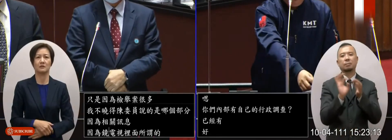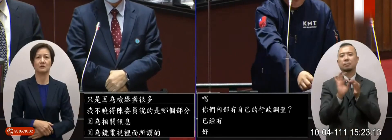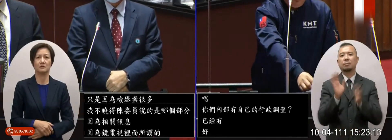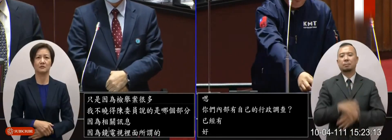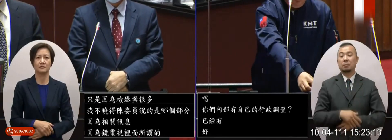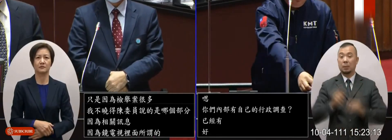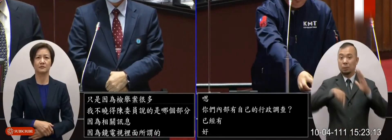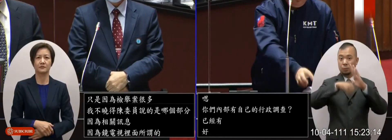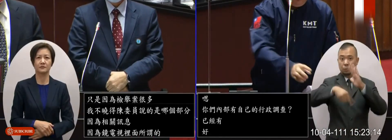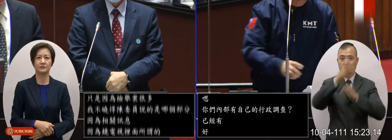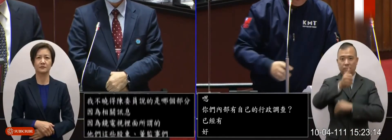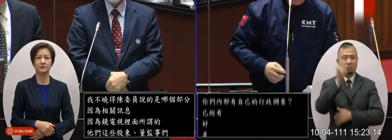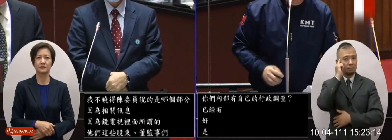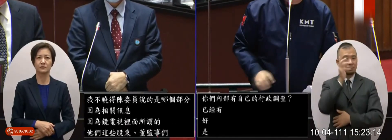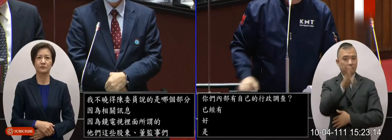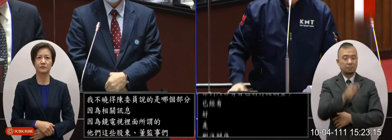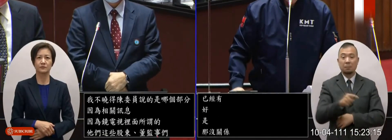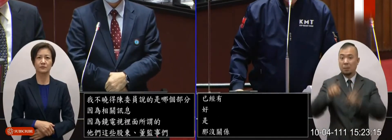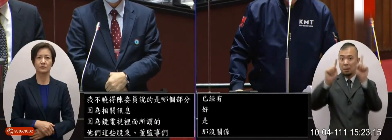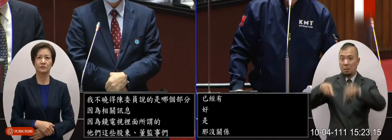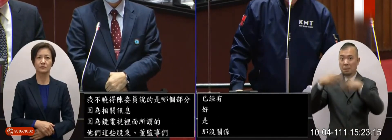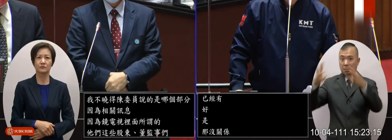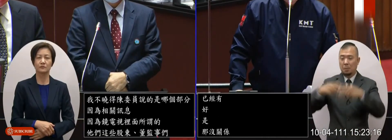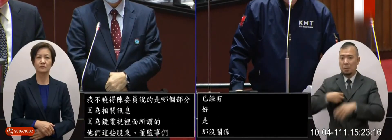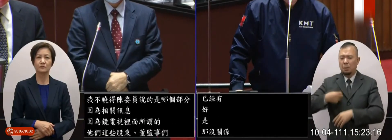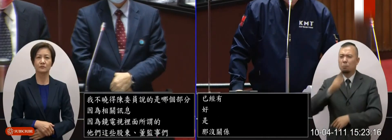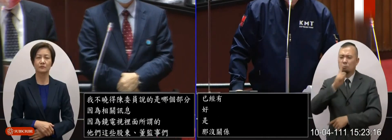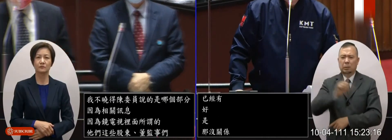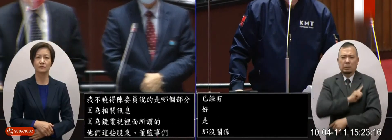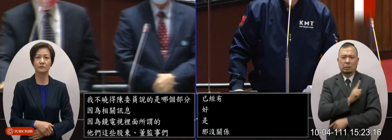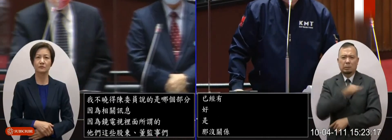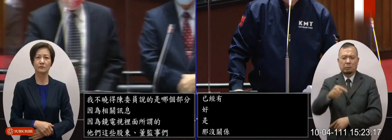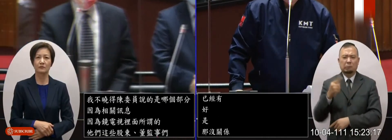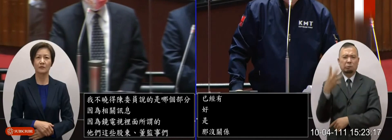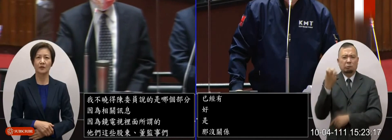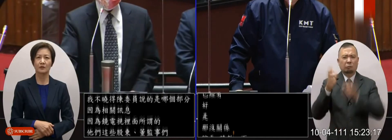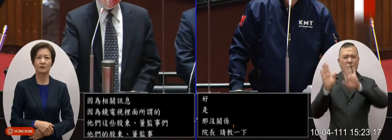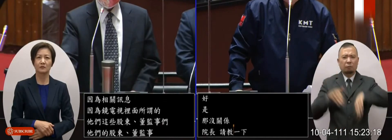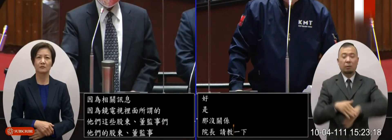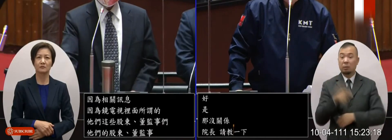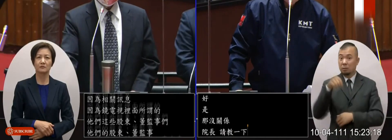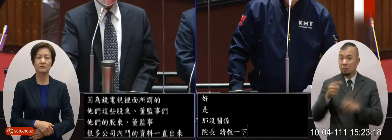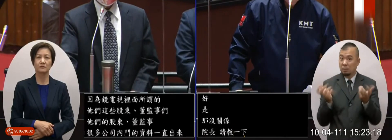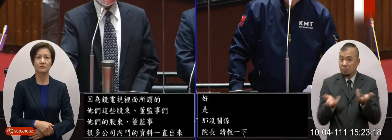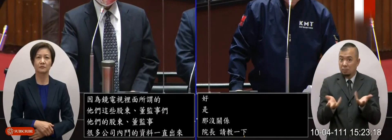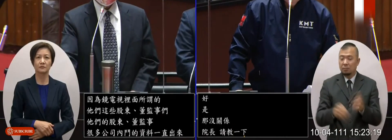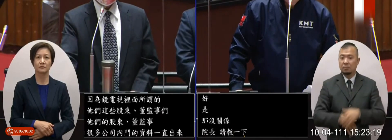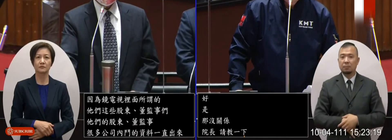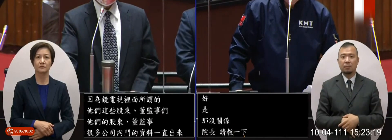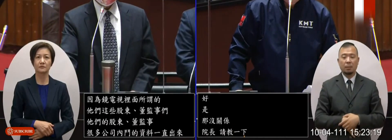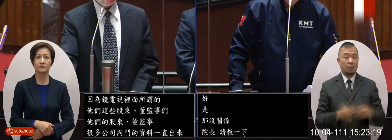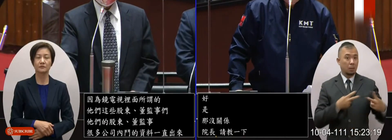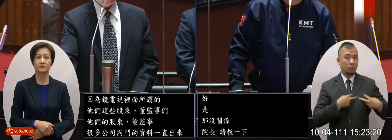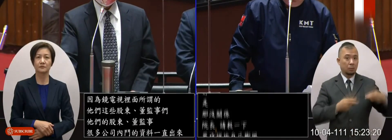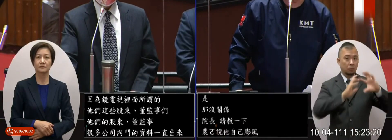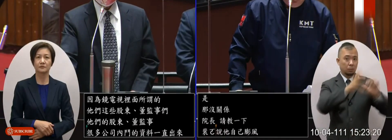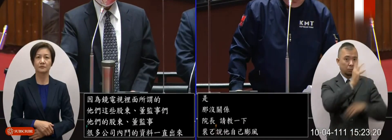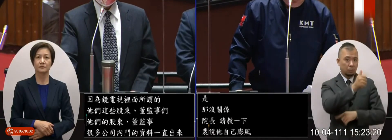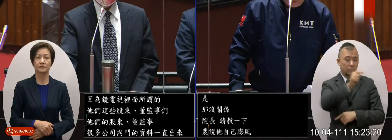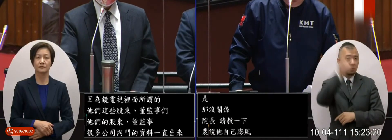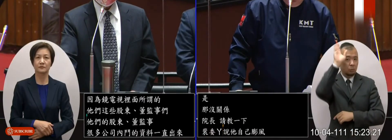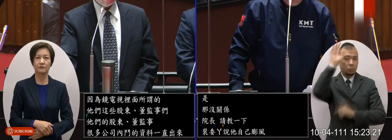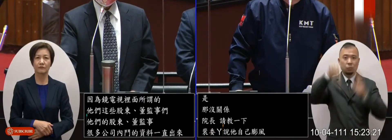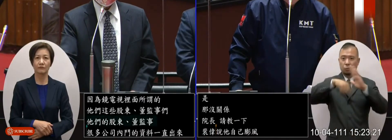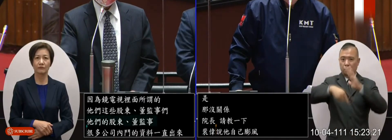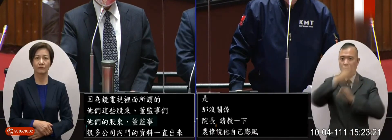来，院长请教一下，裴伟说他自己碰风啊，因为这件事情当然关系到蔡英文总统跟苏院长